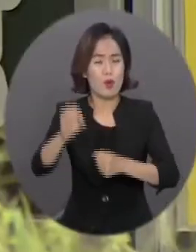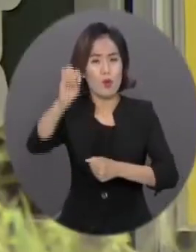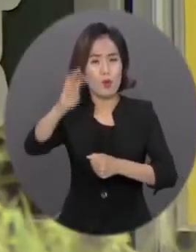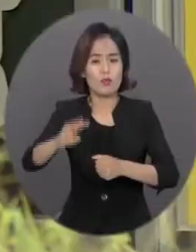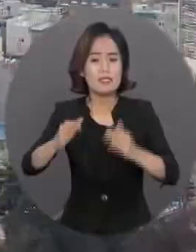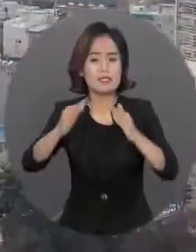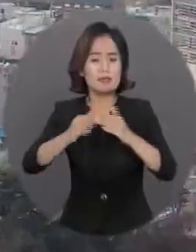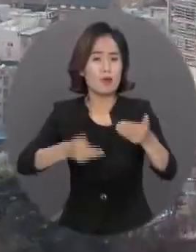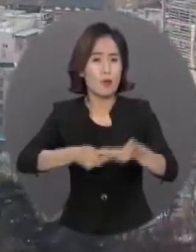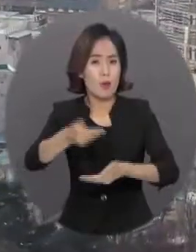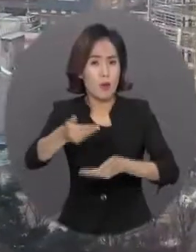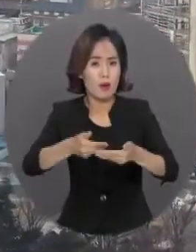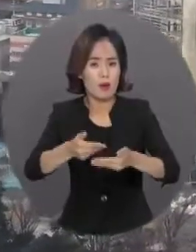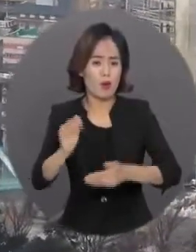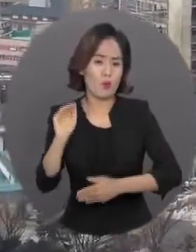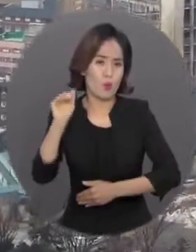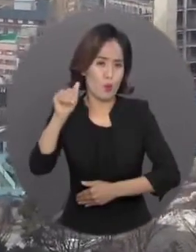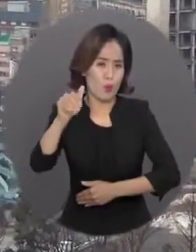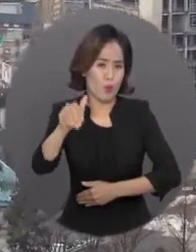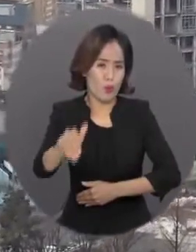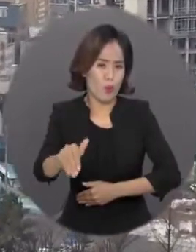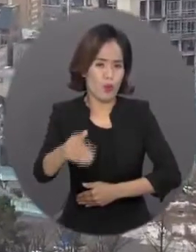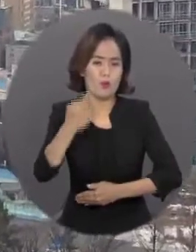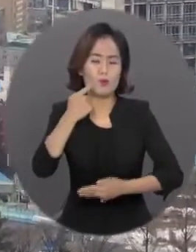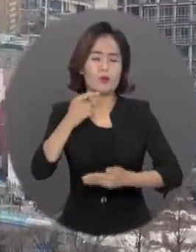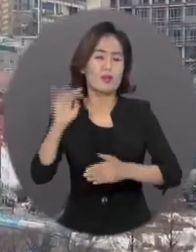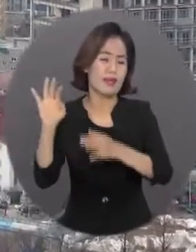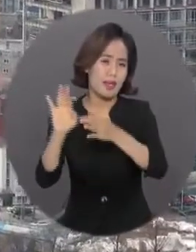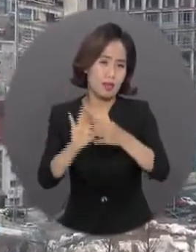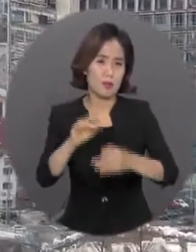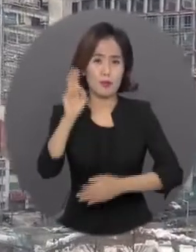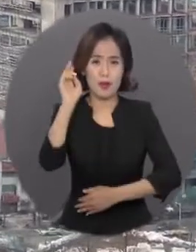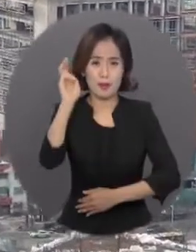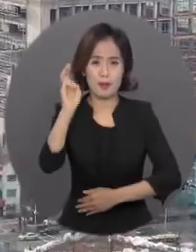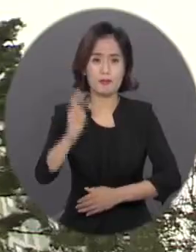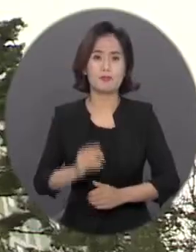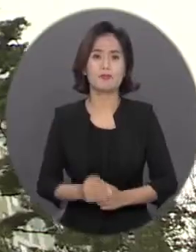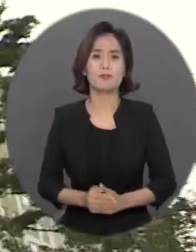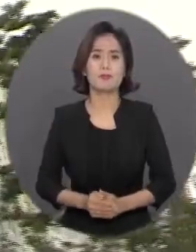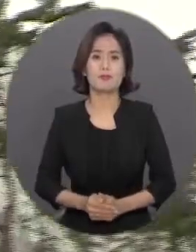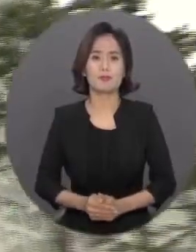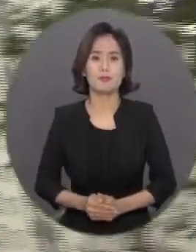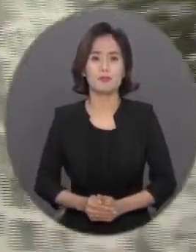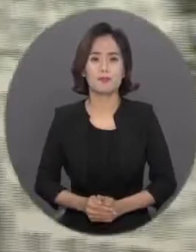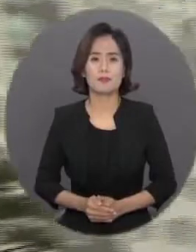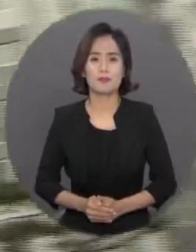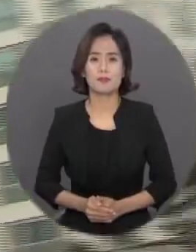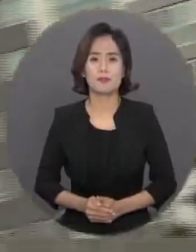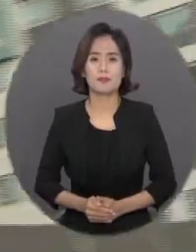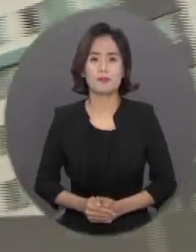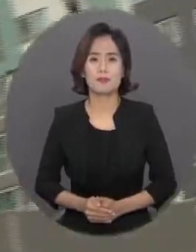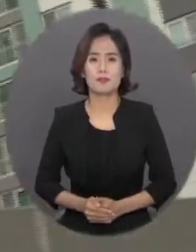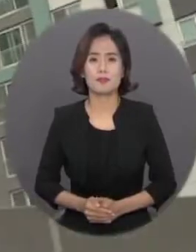광주의 주택거래 시장이 침체를 벗어나기 더 어려워졌다는 분석이 나오고 있습니다. MBC 뉴스 조현성입니다.